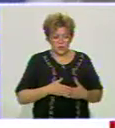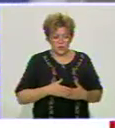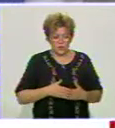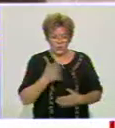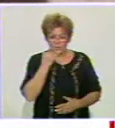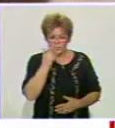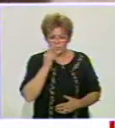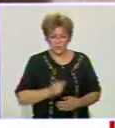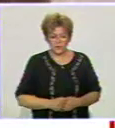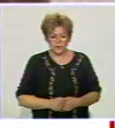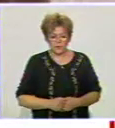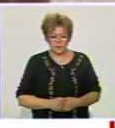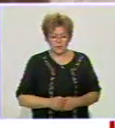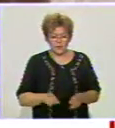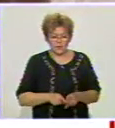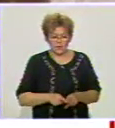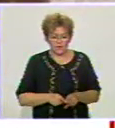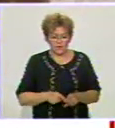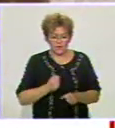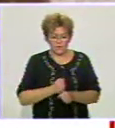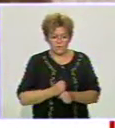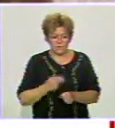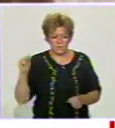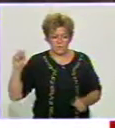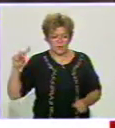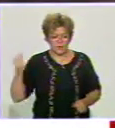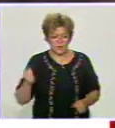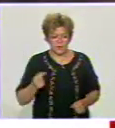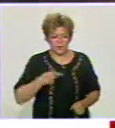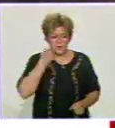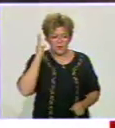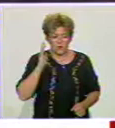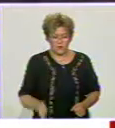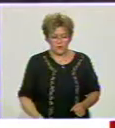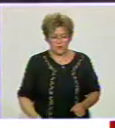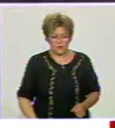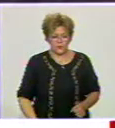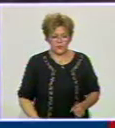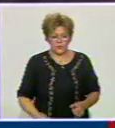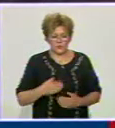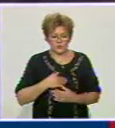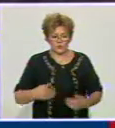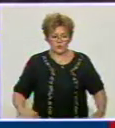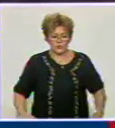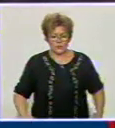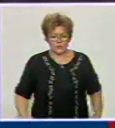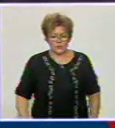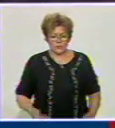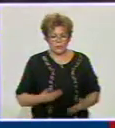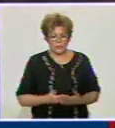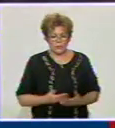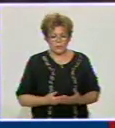suspendare, iar fapta sa este și penală. Există o hotărâre a Înaltei Curții de Casație și Justiție pe